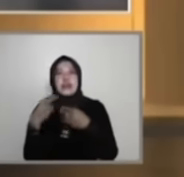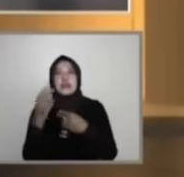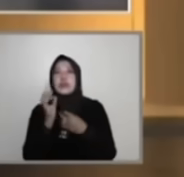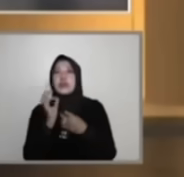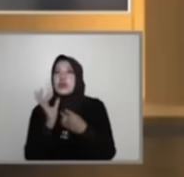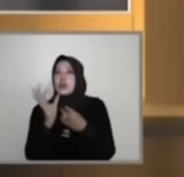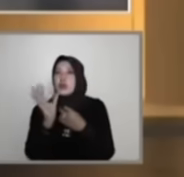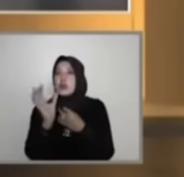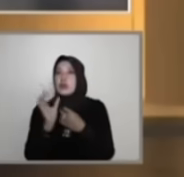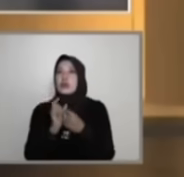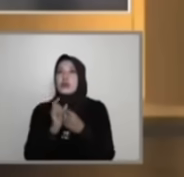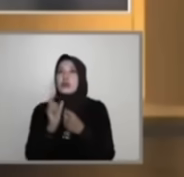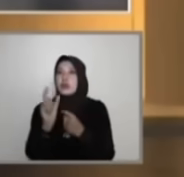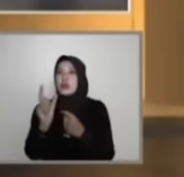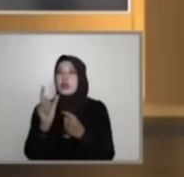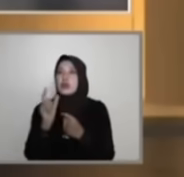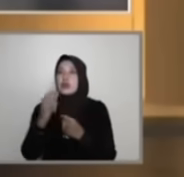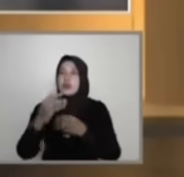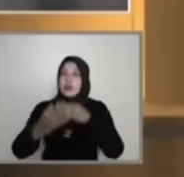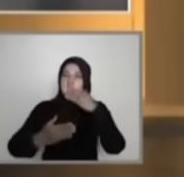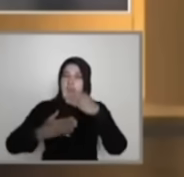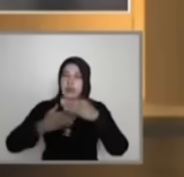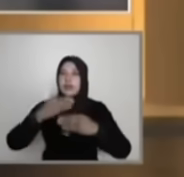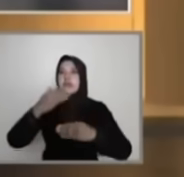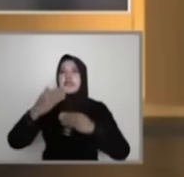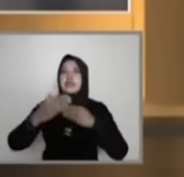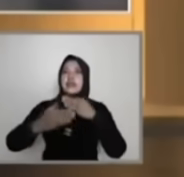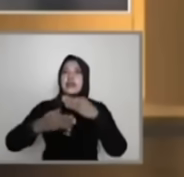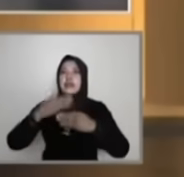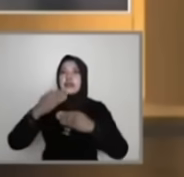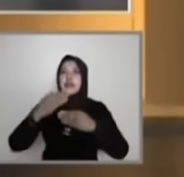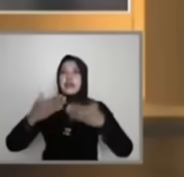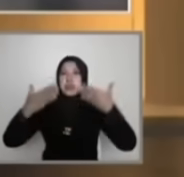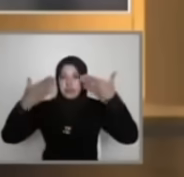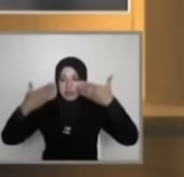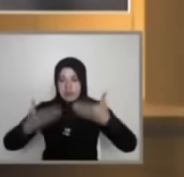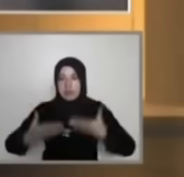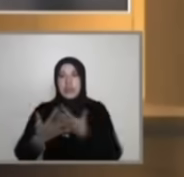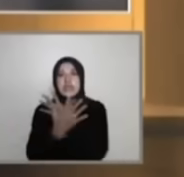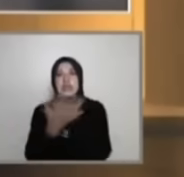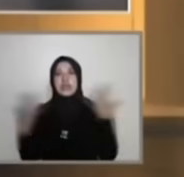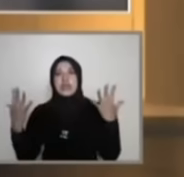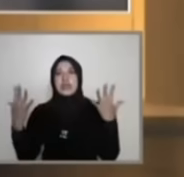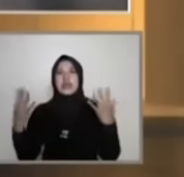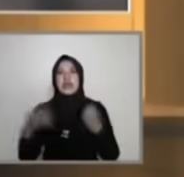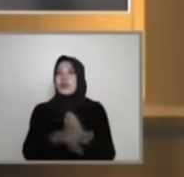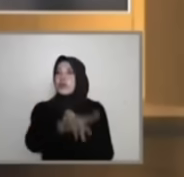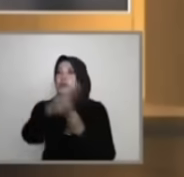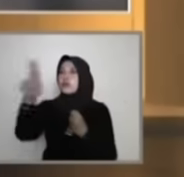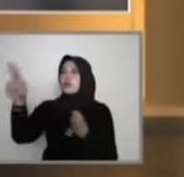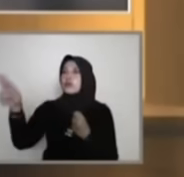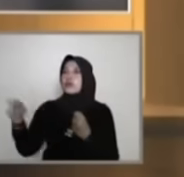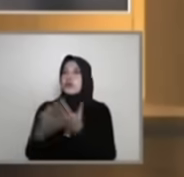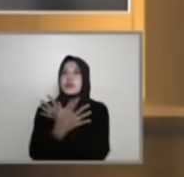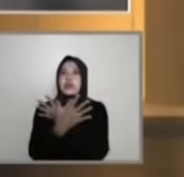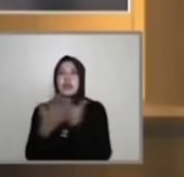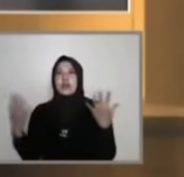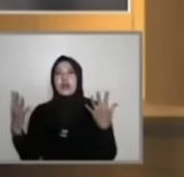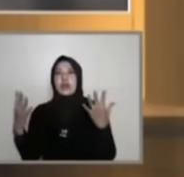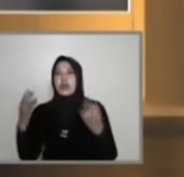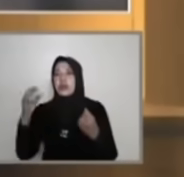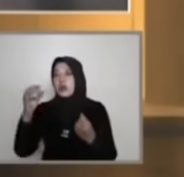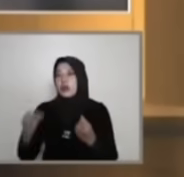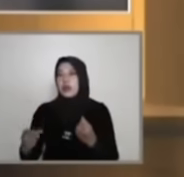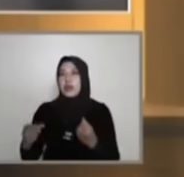untuk pemberdayaan masyarakat. Untuk meningkatkan bahwa semua orang mendapatkan pendidikan yang